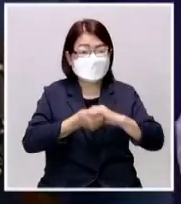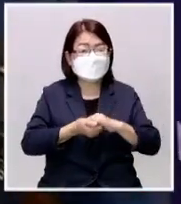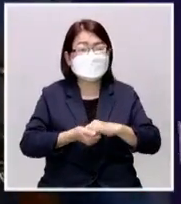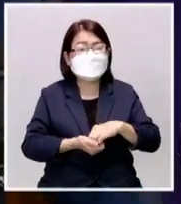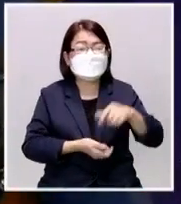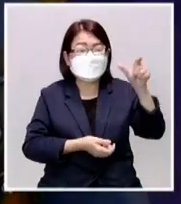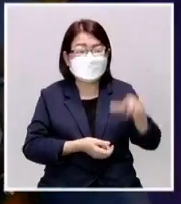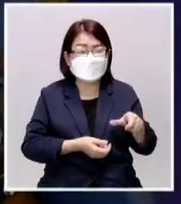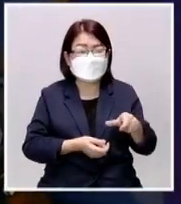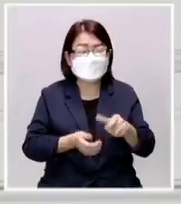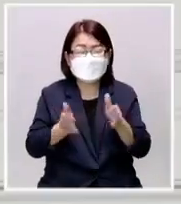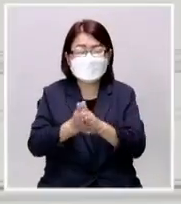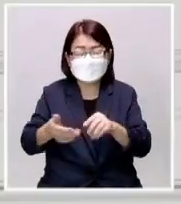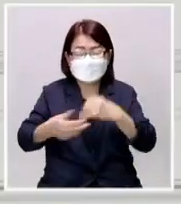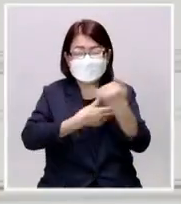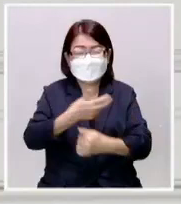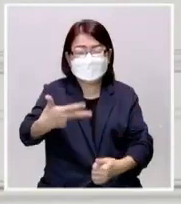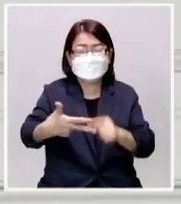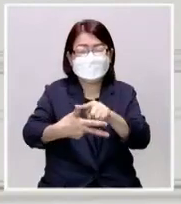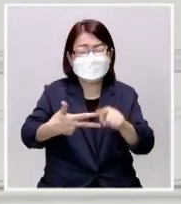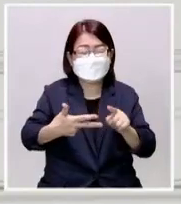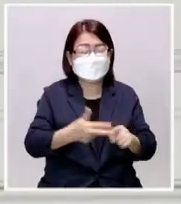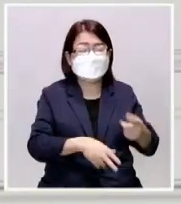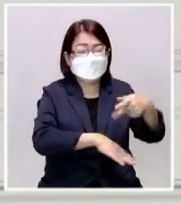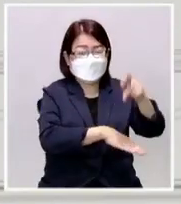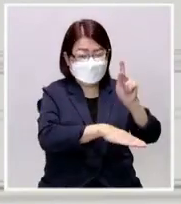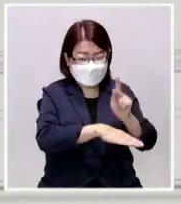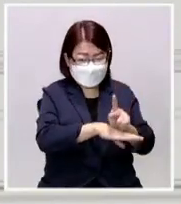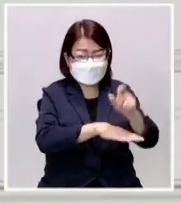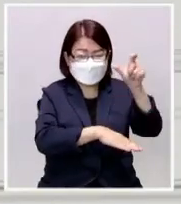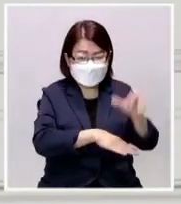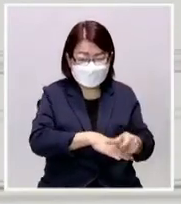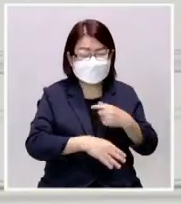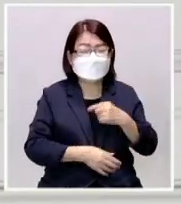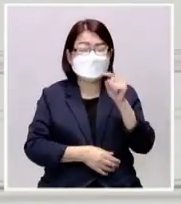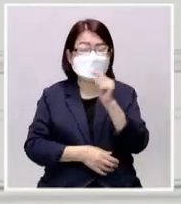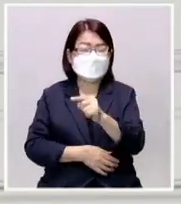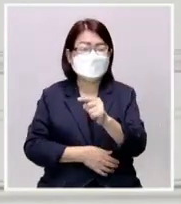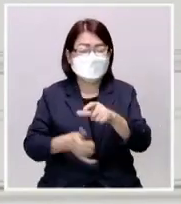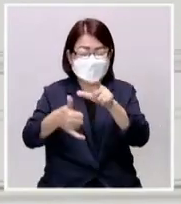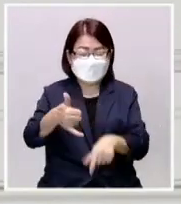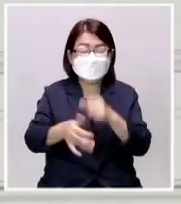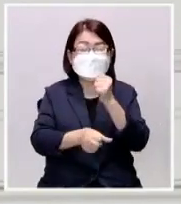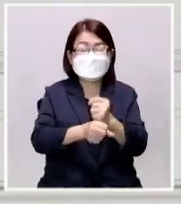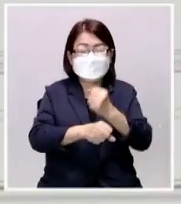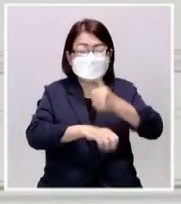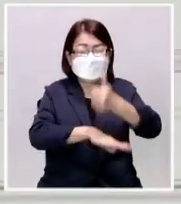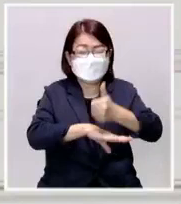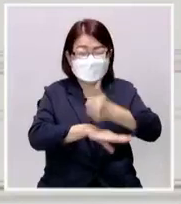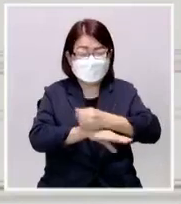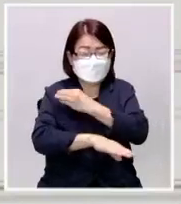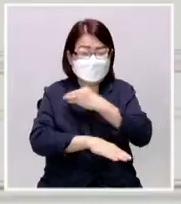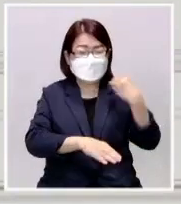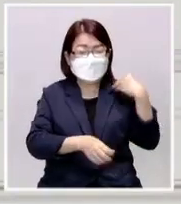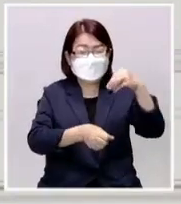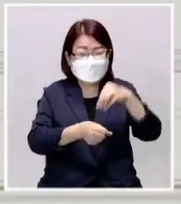ด้วยแล้มเกิดอะไรขึ้ นะคะปรฐนาเทพธี E.M.L.มาคุของปรัเศษได้สั่งเรีจตัวเอกอากฆรรชคมุธปรรัเศษประจ